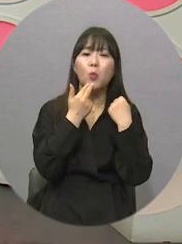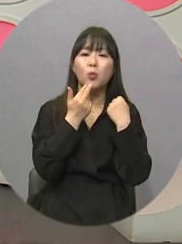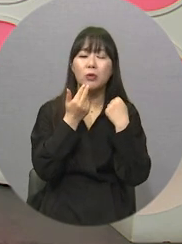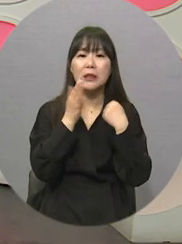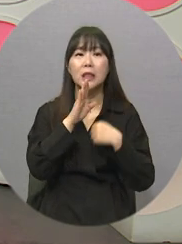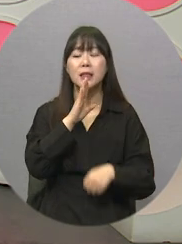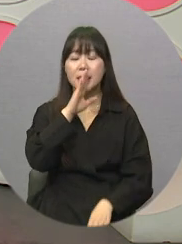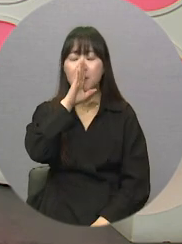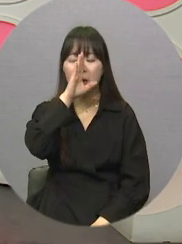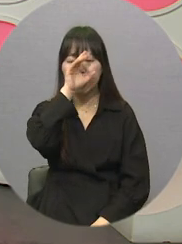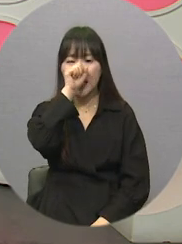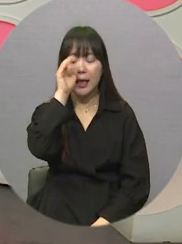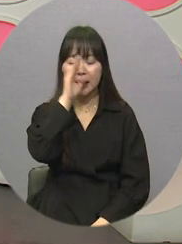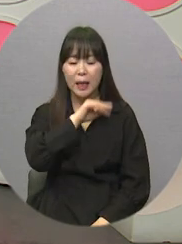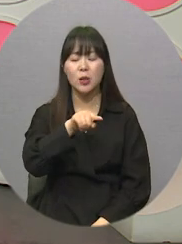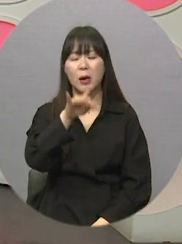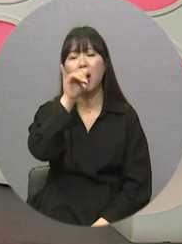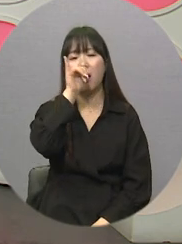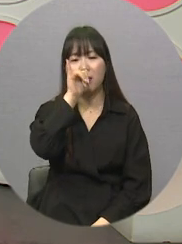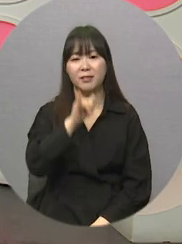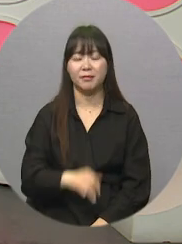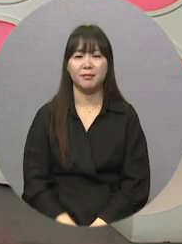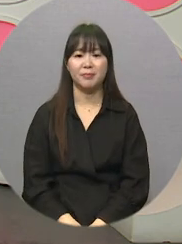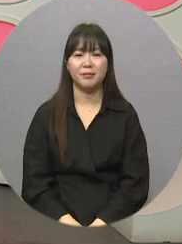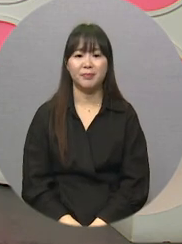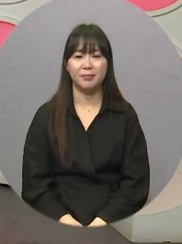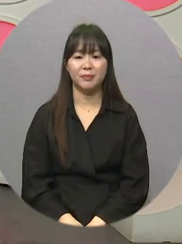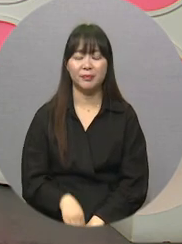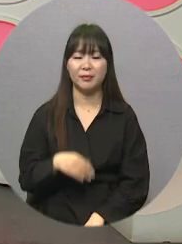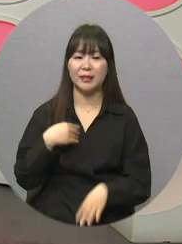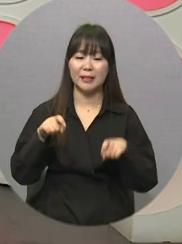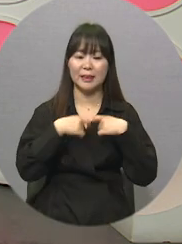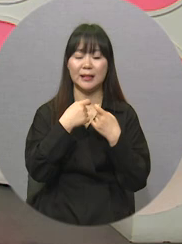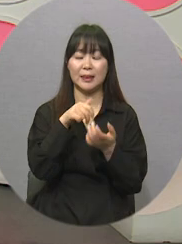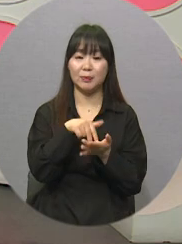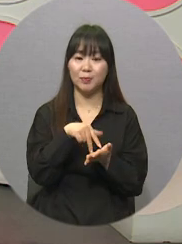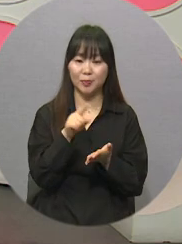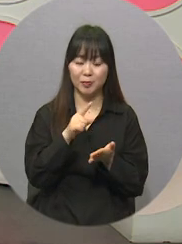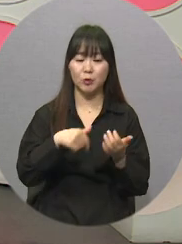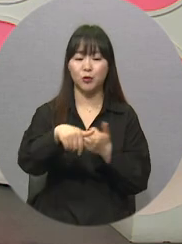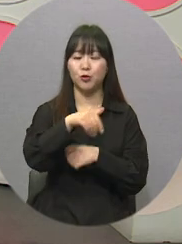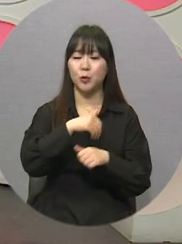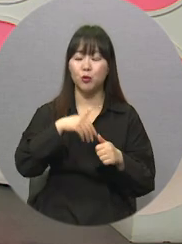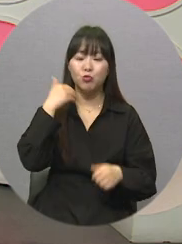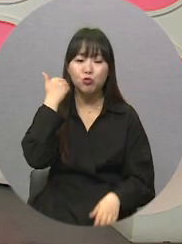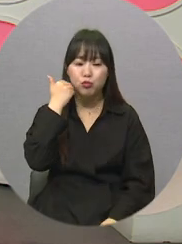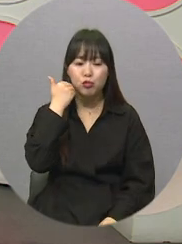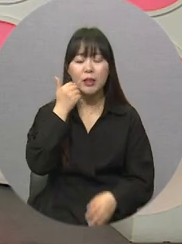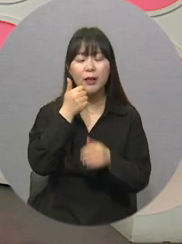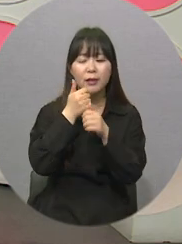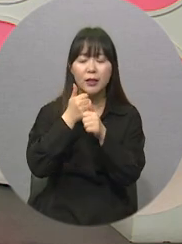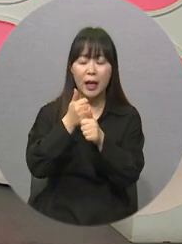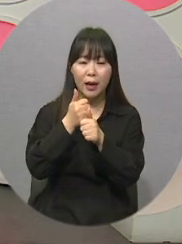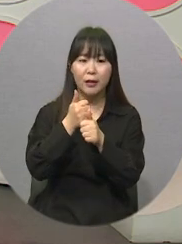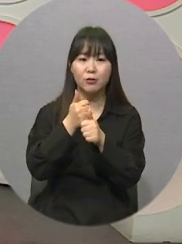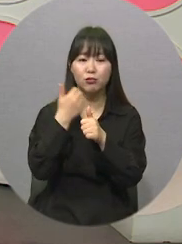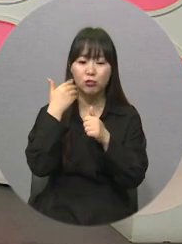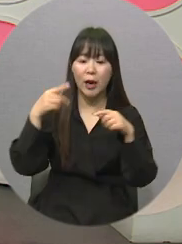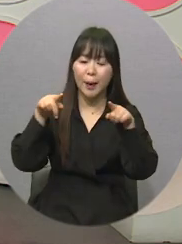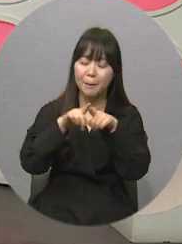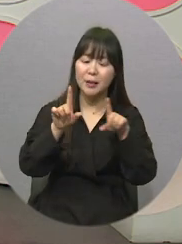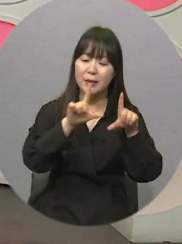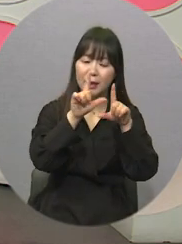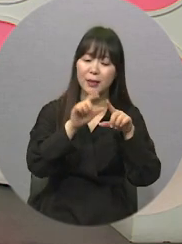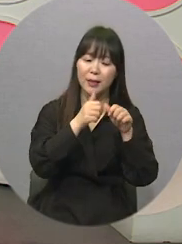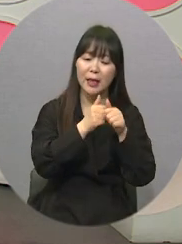좀 있더라고요. 그렇죠. 네, 장단점이 있죠. 네. 저는 개인적으로는 주위에 참 누가 있느냐에 따라 이 삶의 방향이